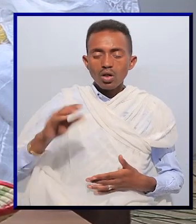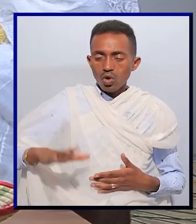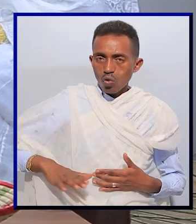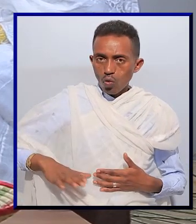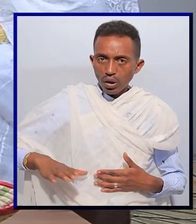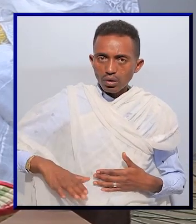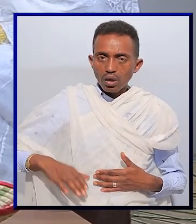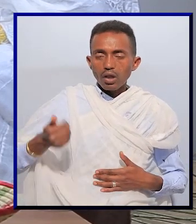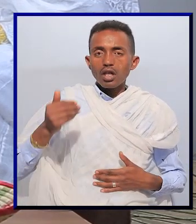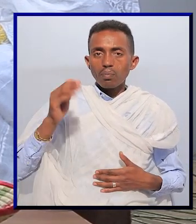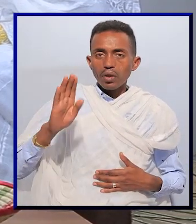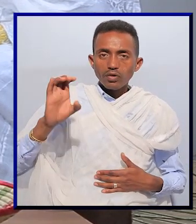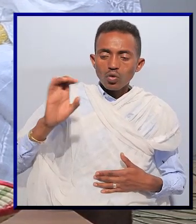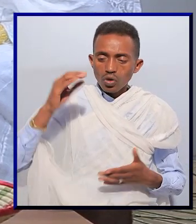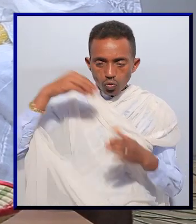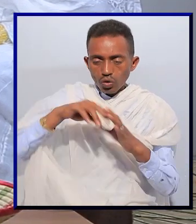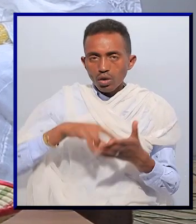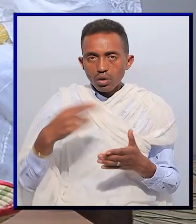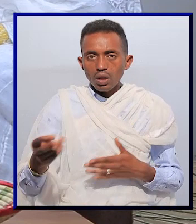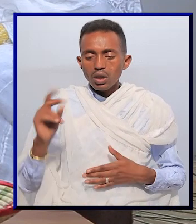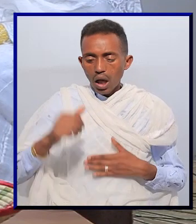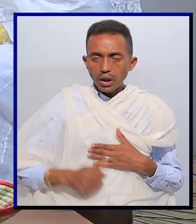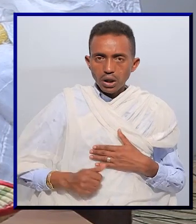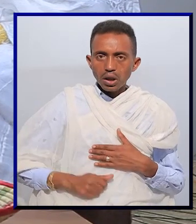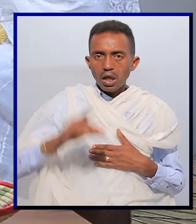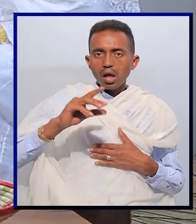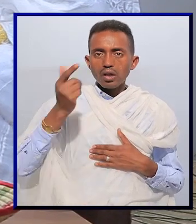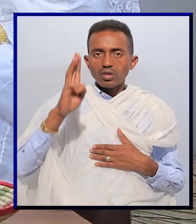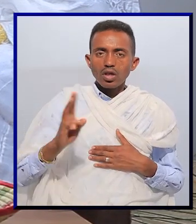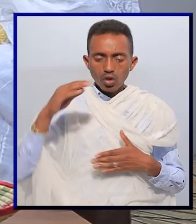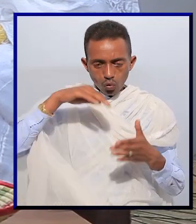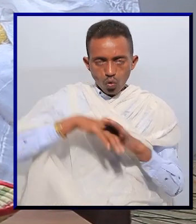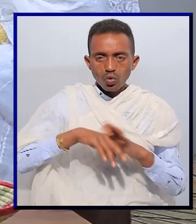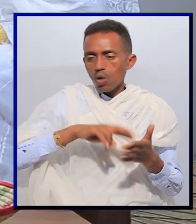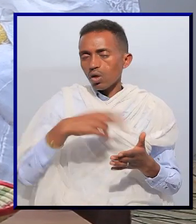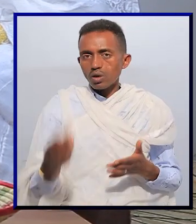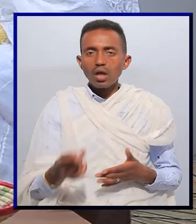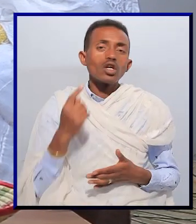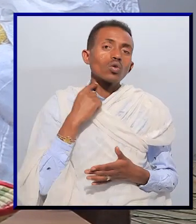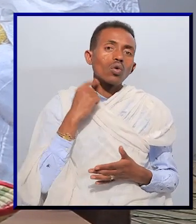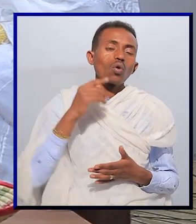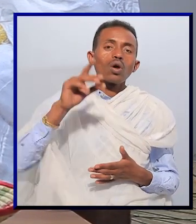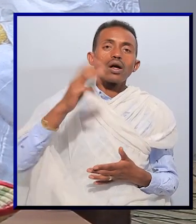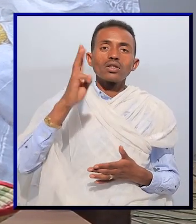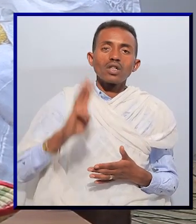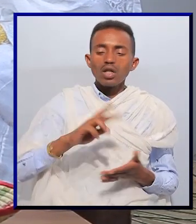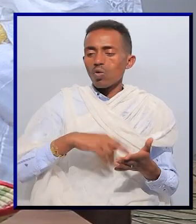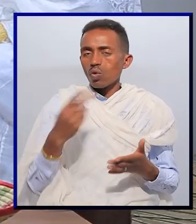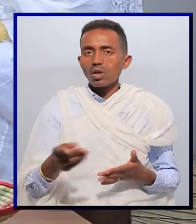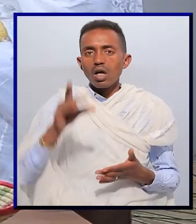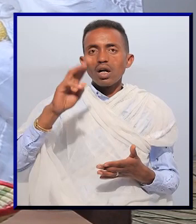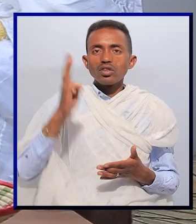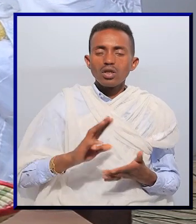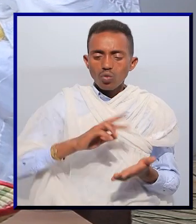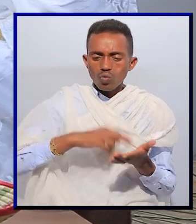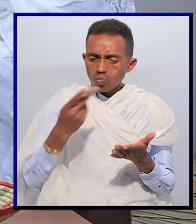ይወድቃሉ። የአንጀት ካንሰር፣ የጉሮሮ ካንሰር አይነት ነገር ሁሉ ይገጥማቸዋል። እንዴት